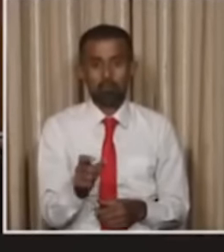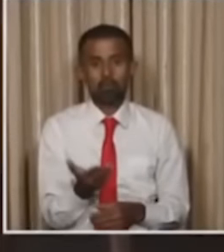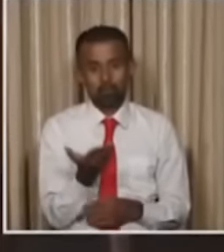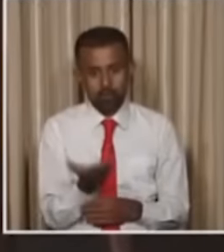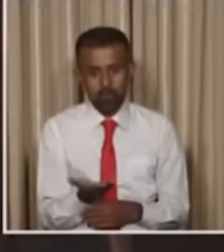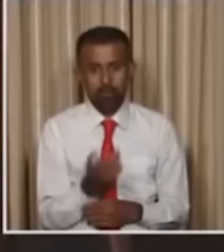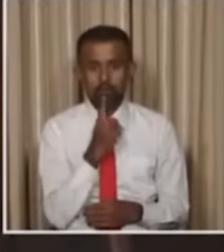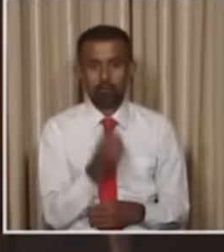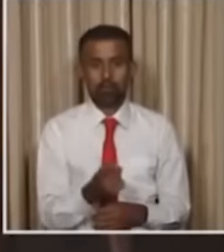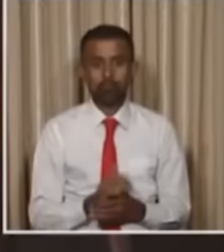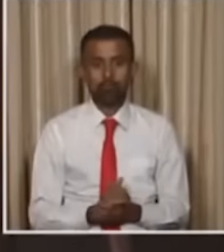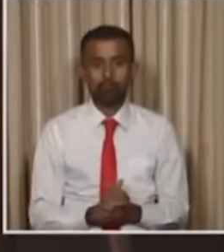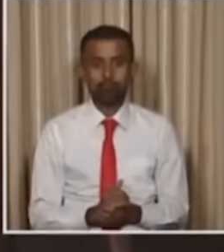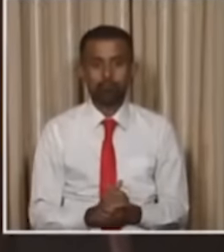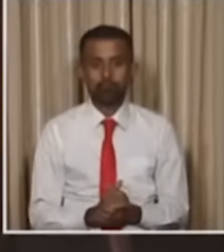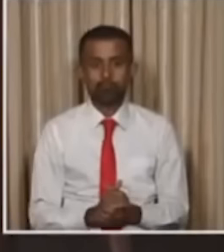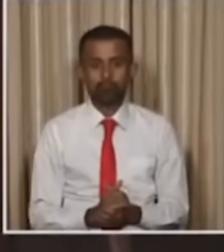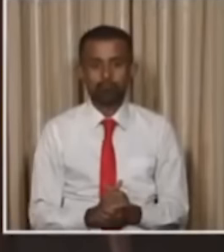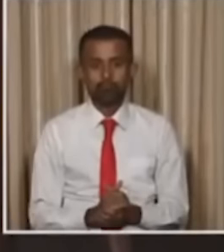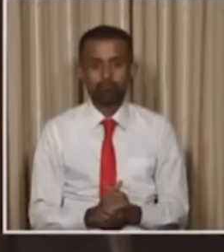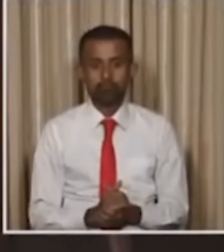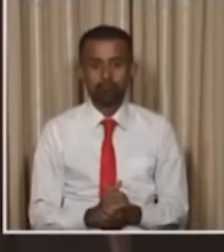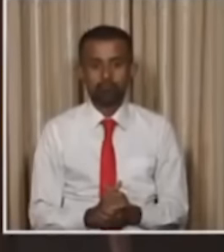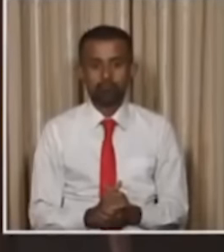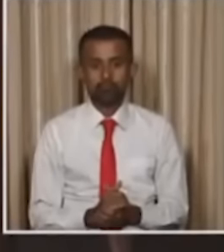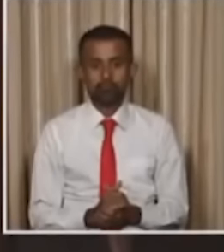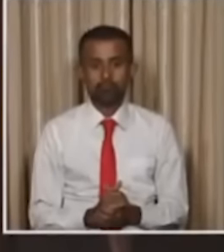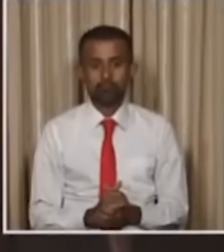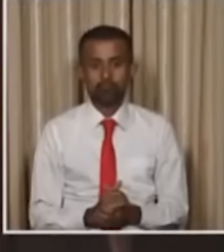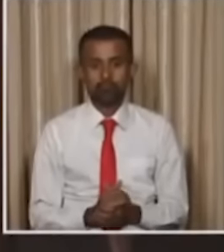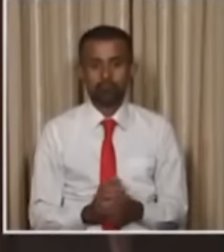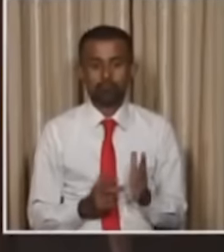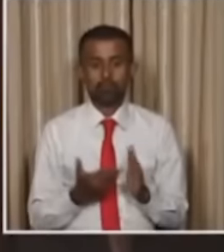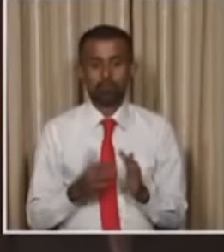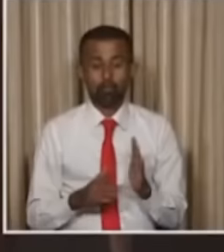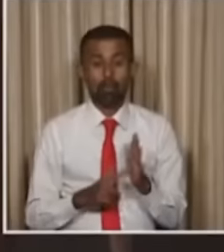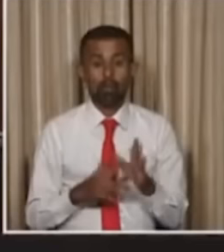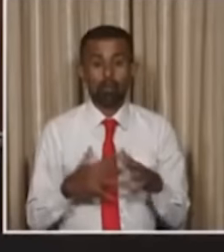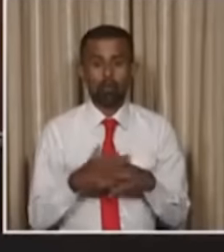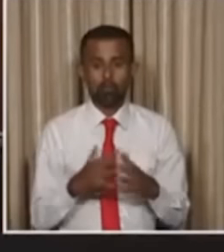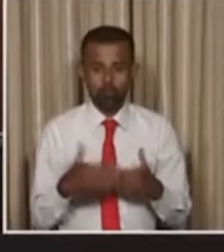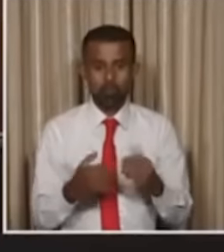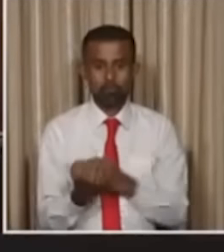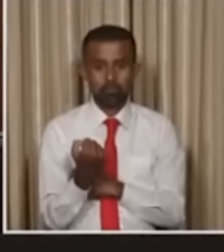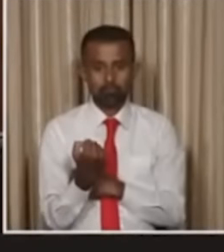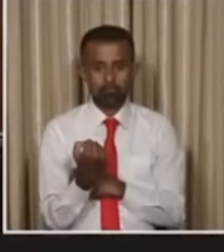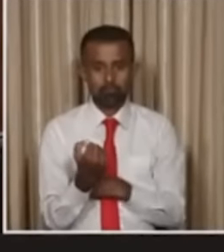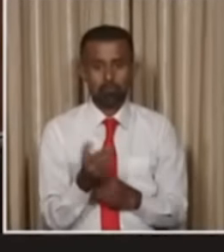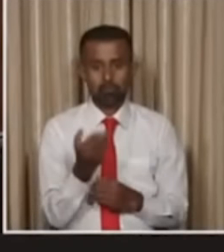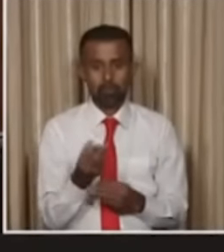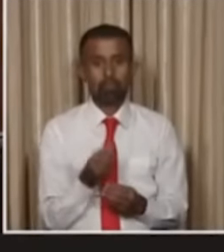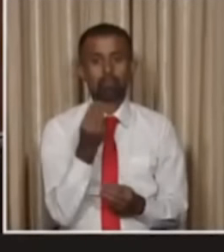කාරුණිකව ඉල්ලීමක් කරන්නේ. ගමට නීතිය ක්‍රියාත්මක කරවන්න බලයක් ඔබට අපි